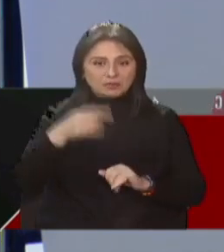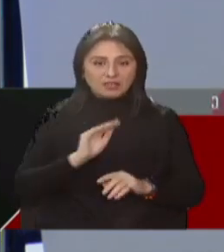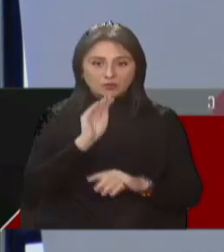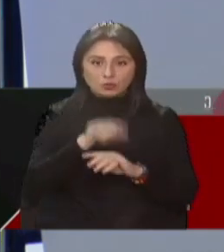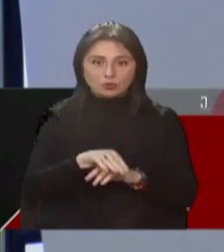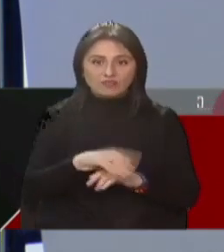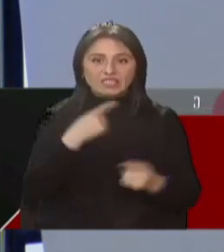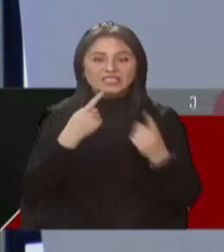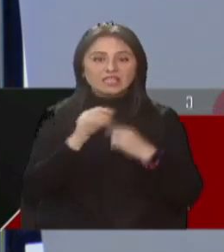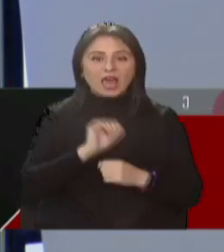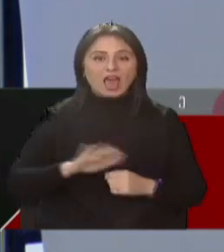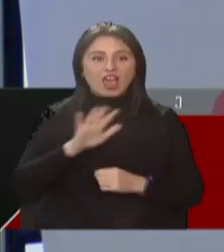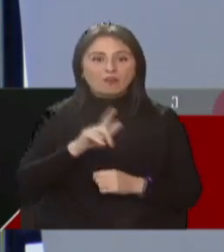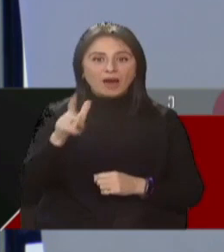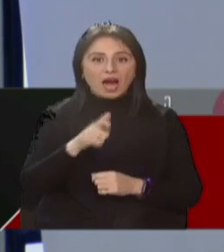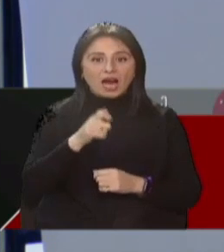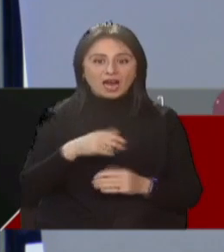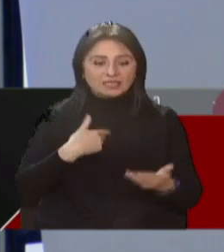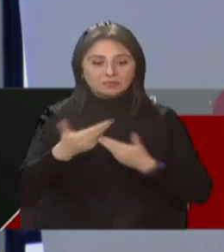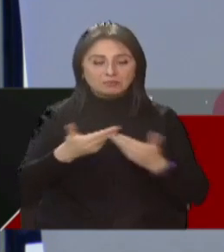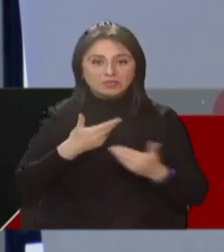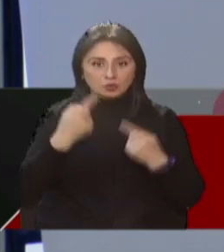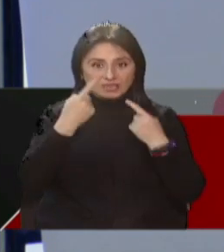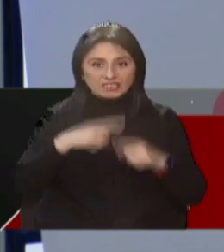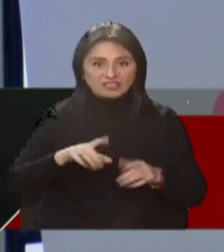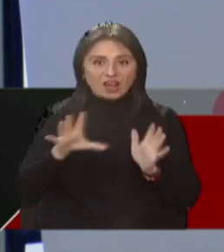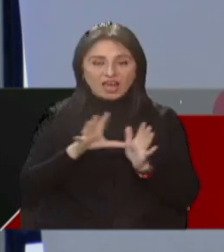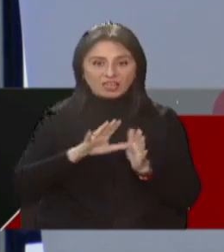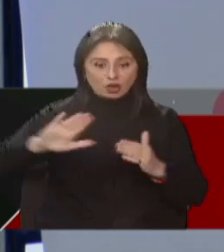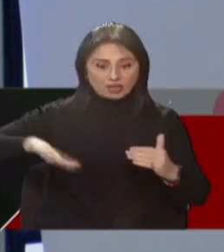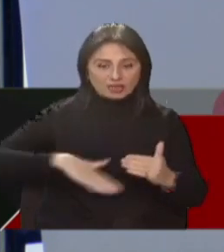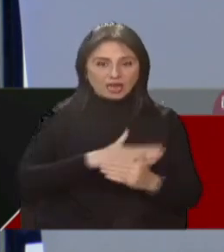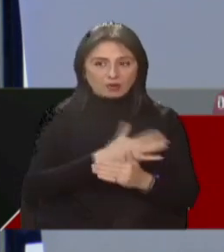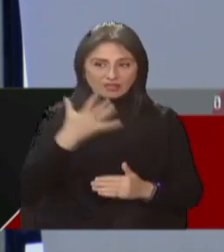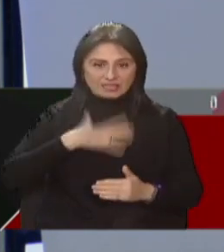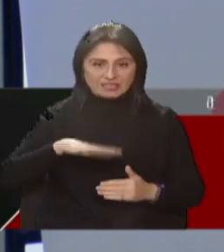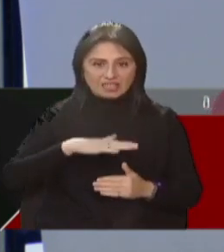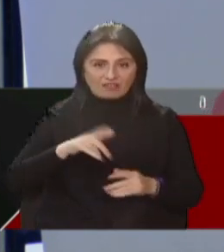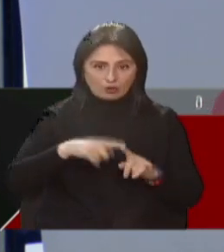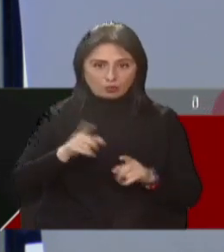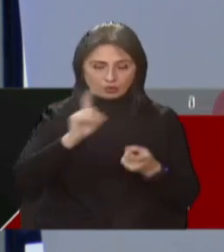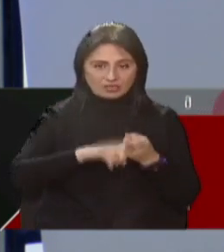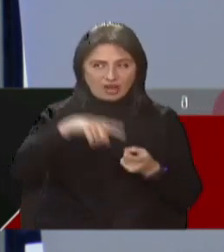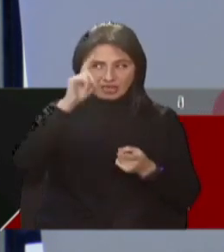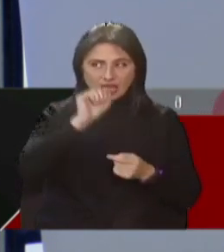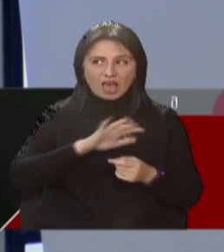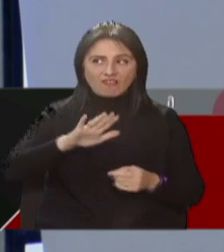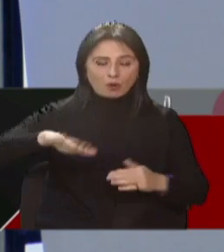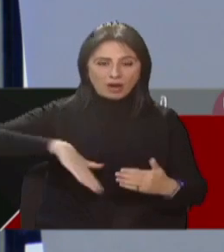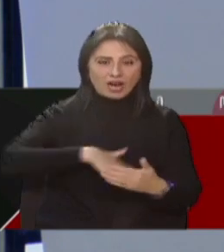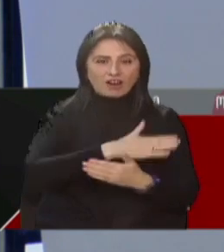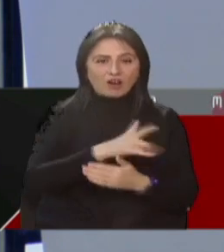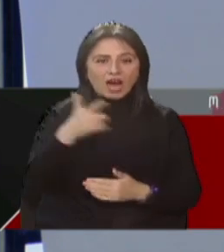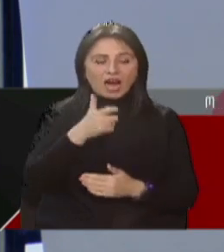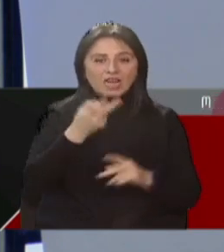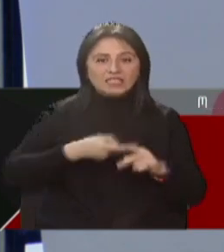saces, saubaria europei stus, bune brevi, iris, mito de bis alternativ, energodere, panzeromelit, sakartul, scaulit, azerbaidjan, de Europei scoatnebiscan,